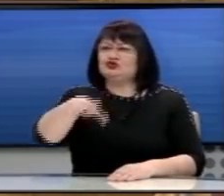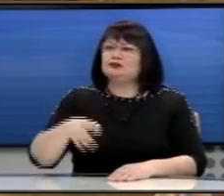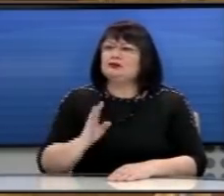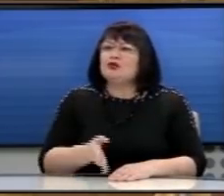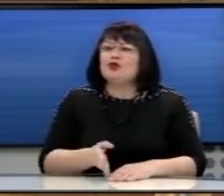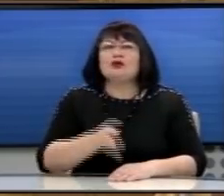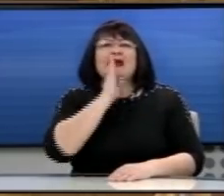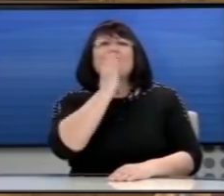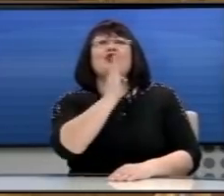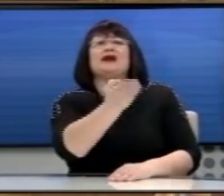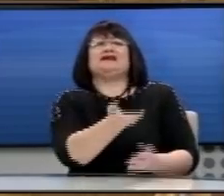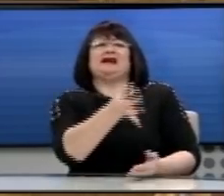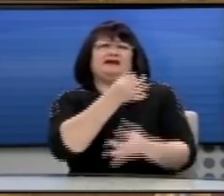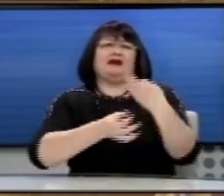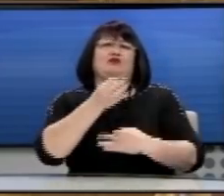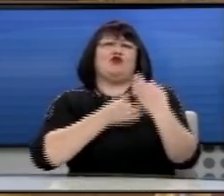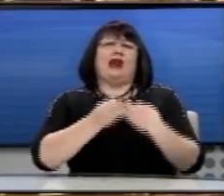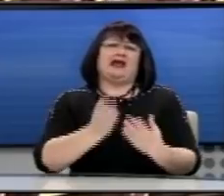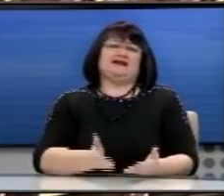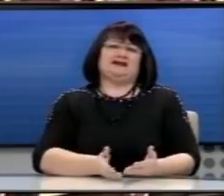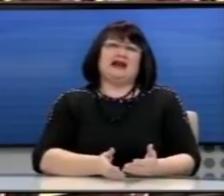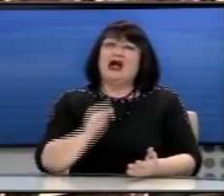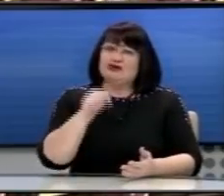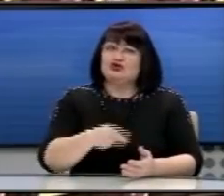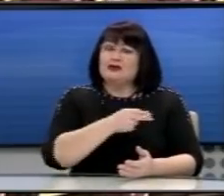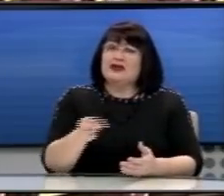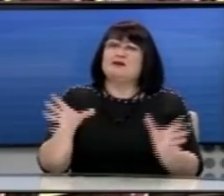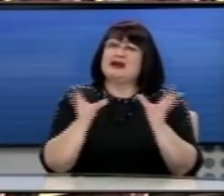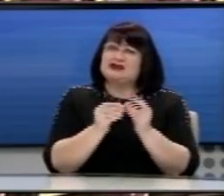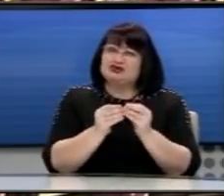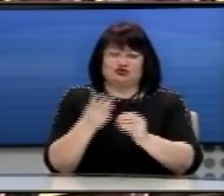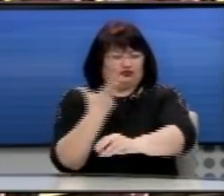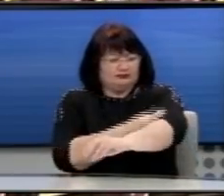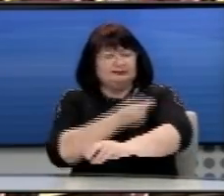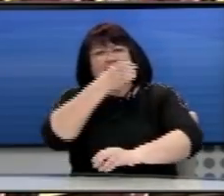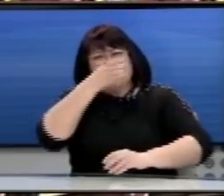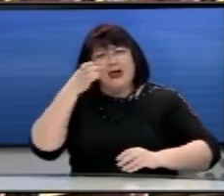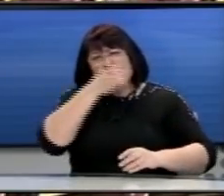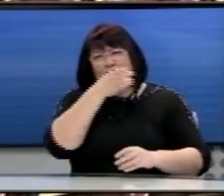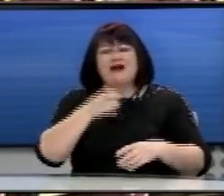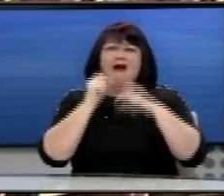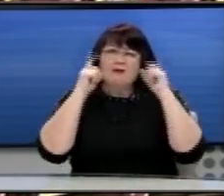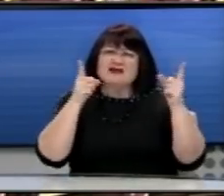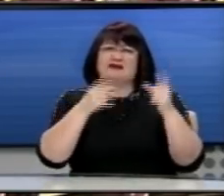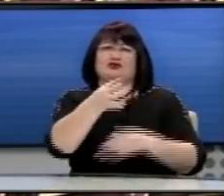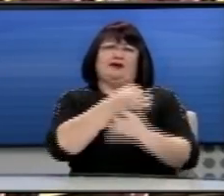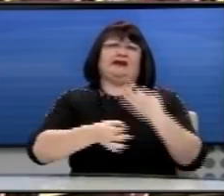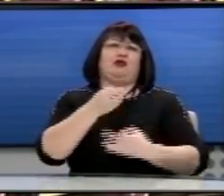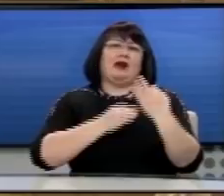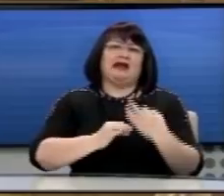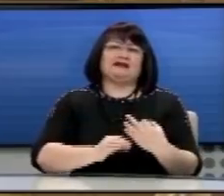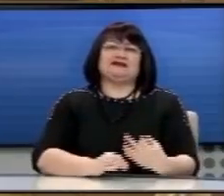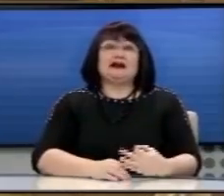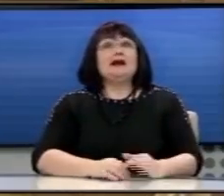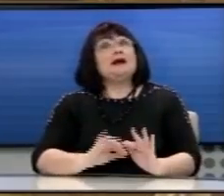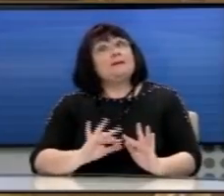η υποκρισία σας, ειδικά για το κοινωνικό αυτό φαινόμενο της τοξικοεξάρτησης, είναι απίστευτη. Μήπως δεν είναι